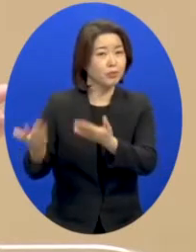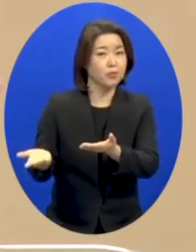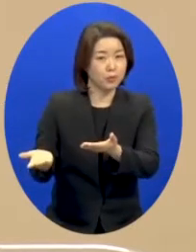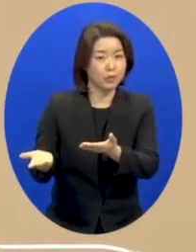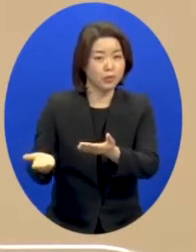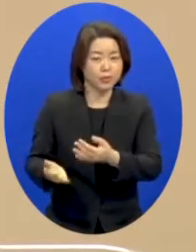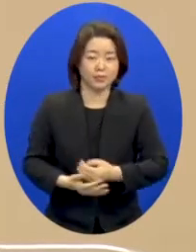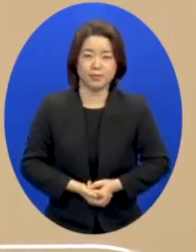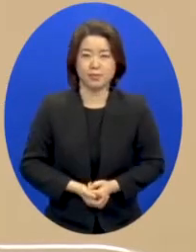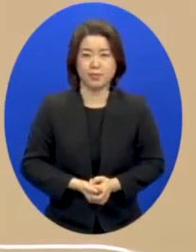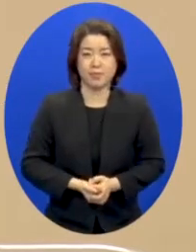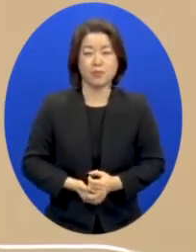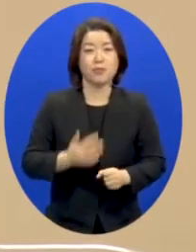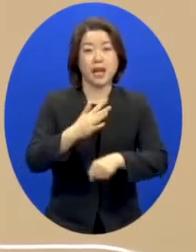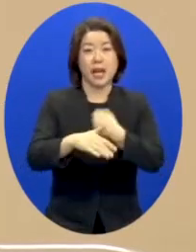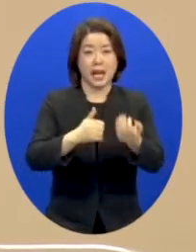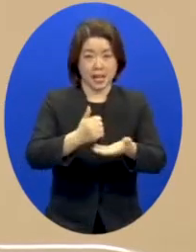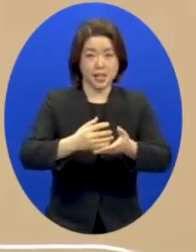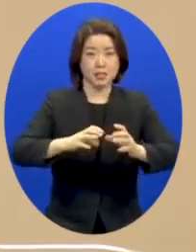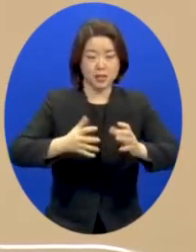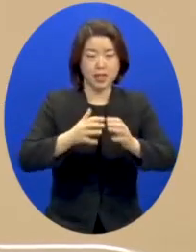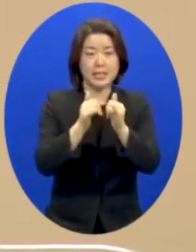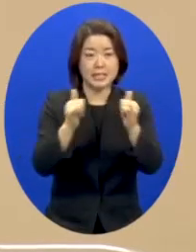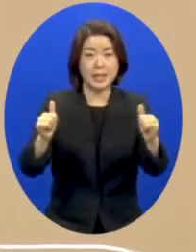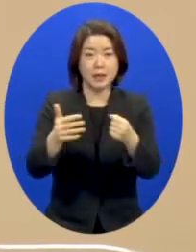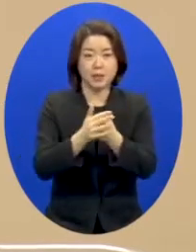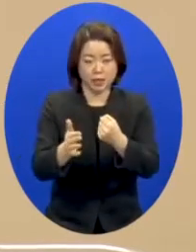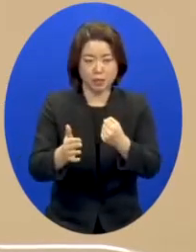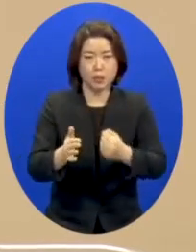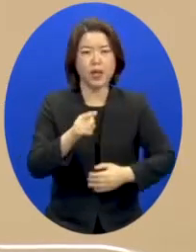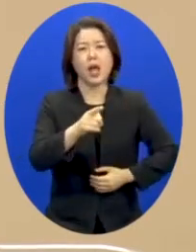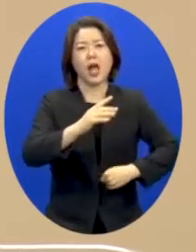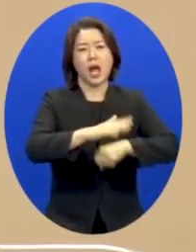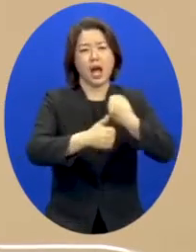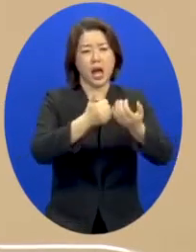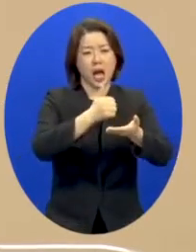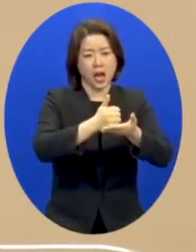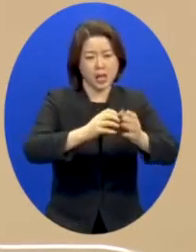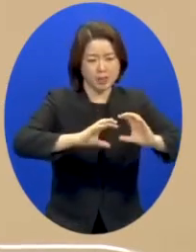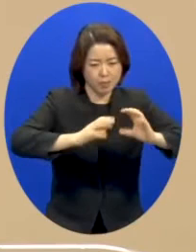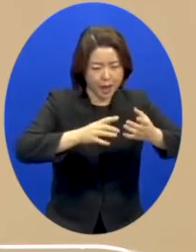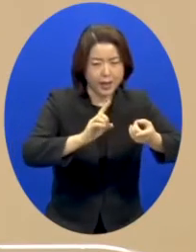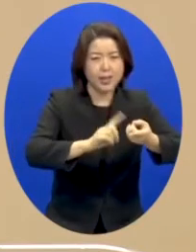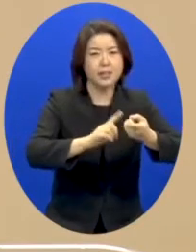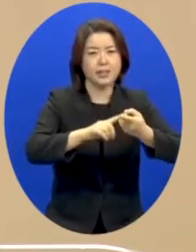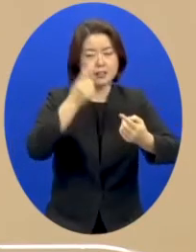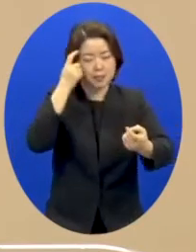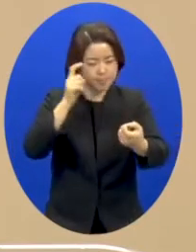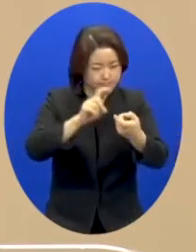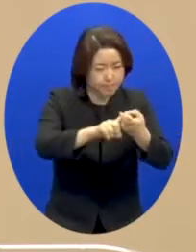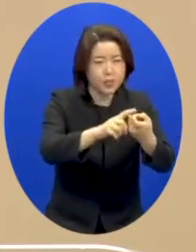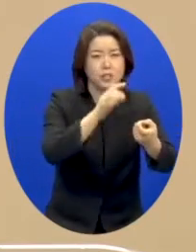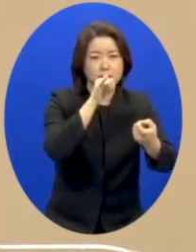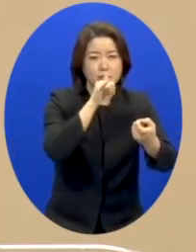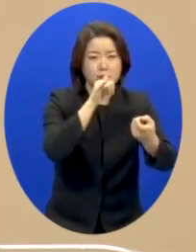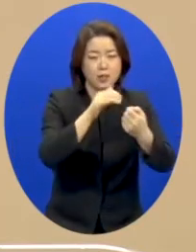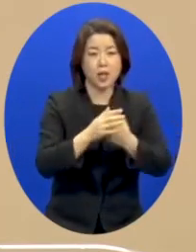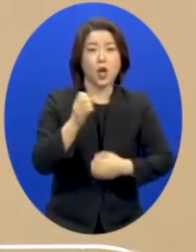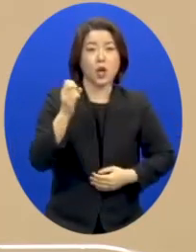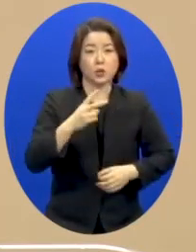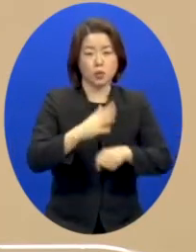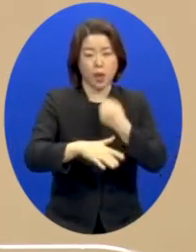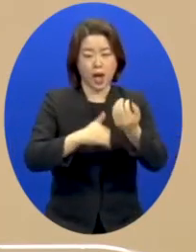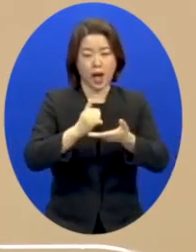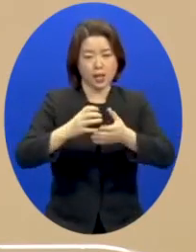되잖아요. 하나님의 나라 백성이니까 하나님의 나라 일에 대한 관심이 가는 겁니다. 그리고 하나님의 나라를